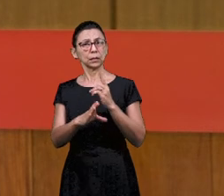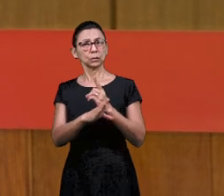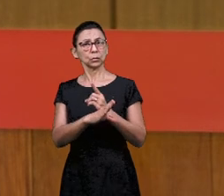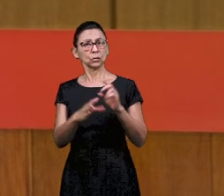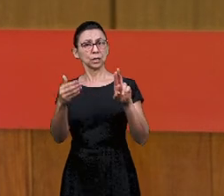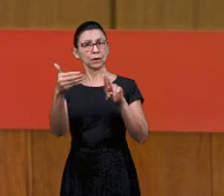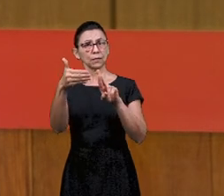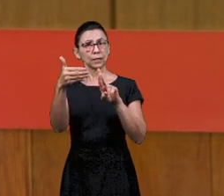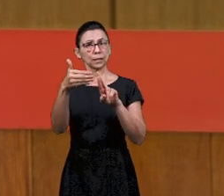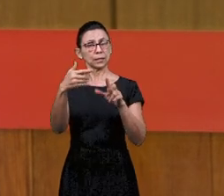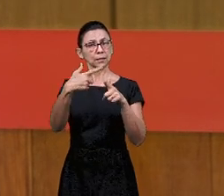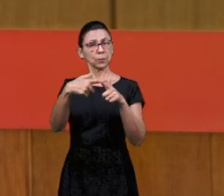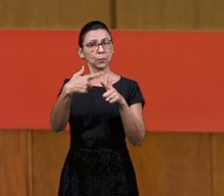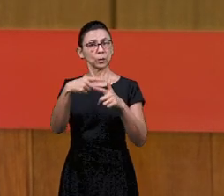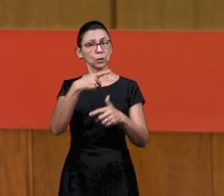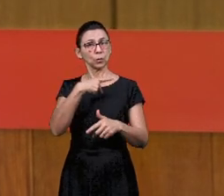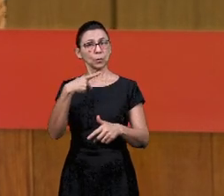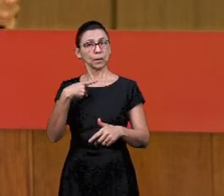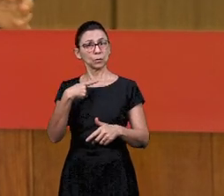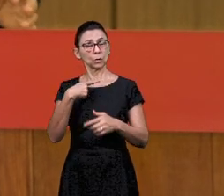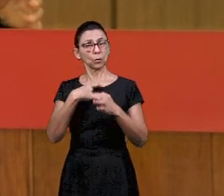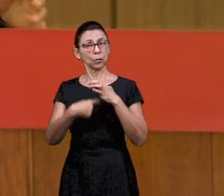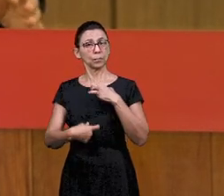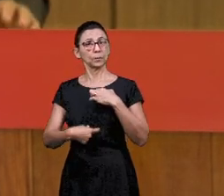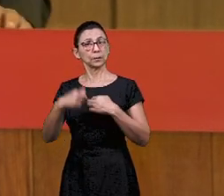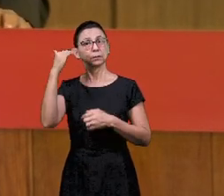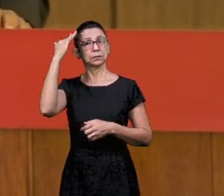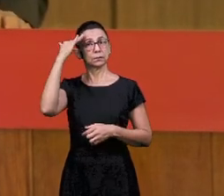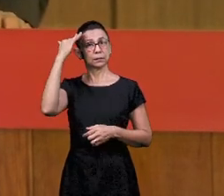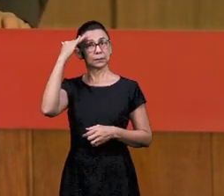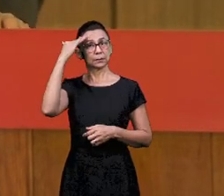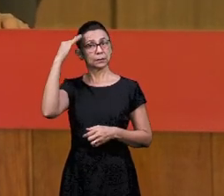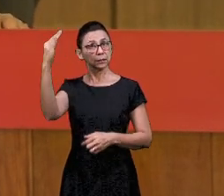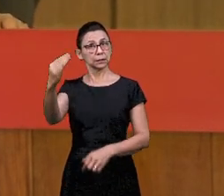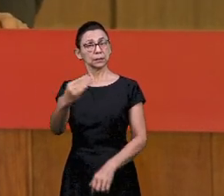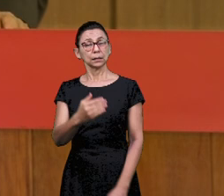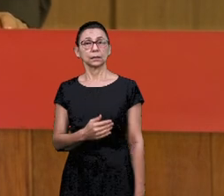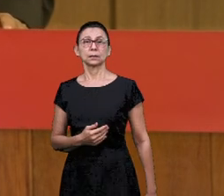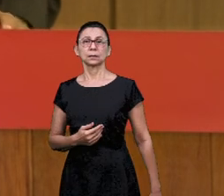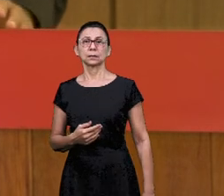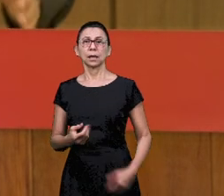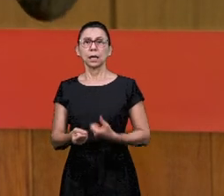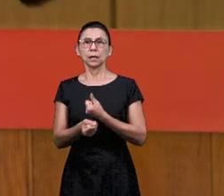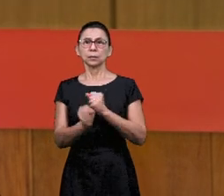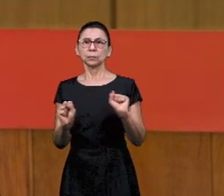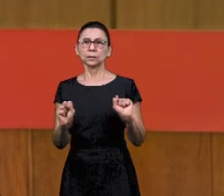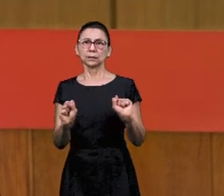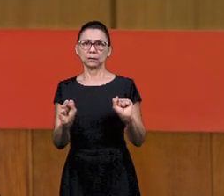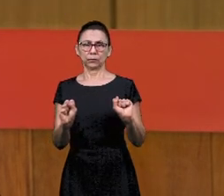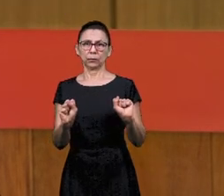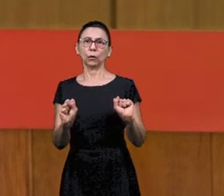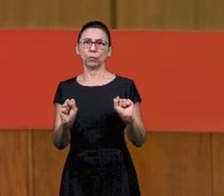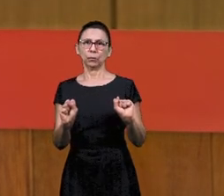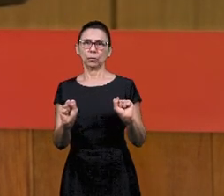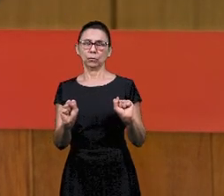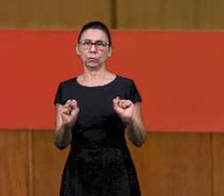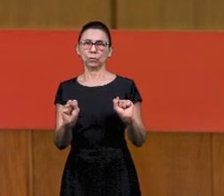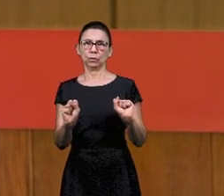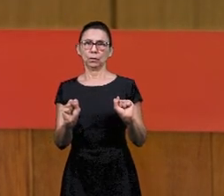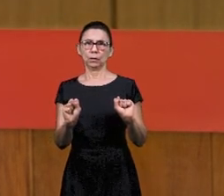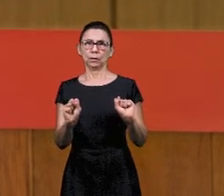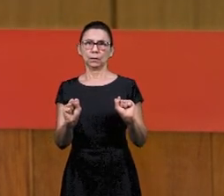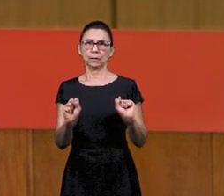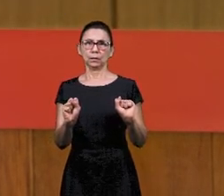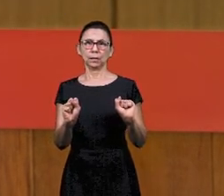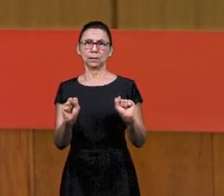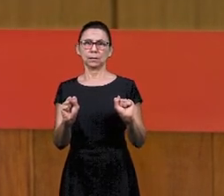le pasteur, il sait parfaitement, et les ouvriers, ils savent parfaitement qu'il est impossible de faire une analyse des sujets